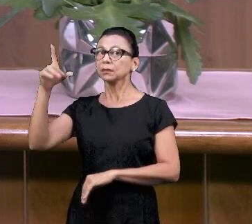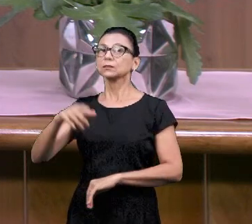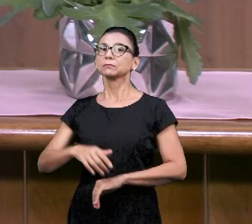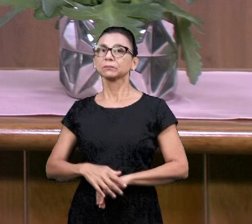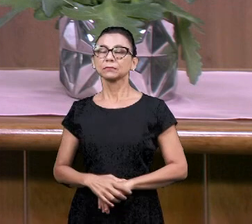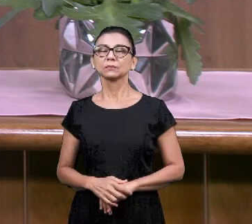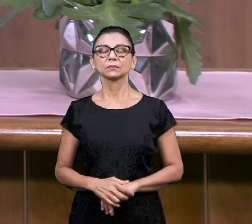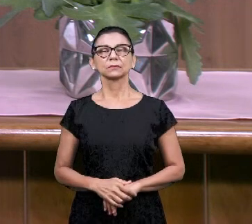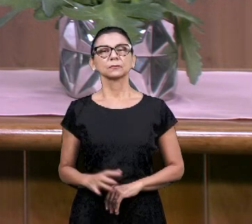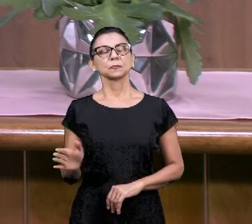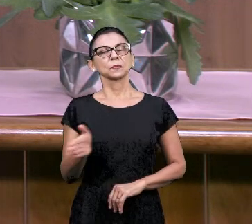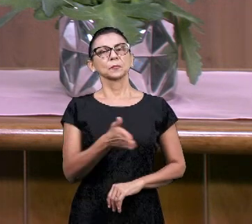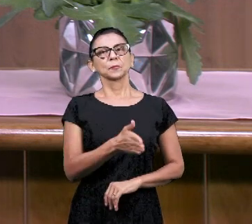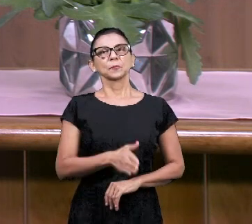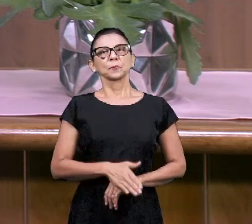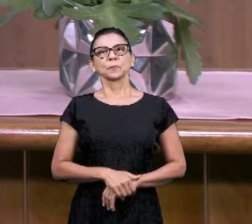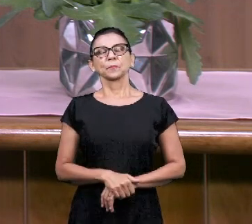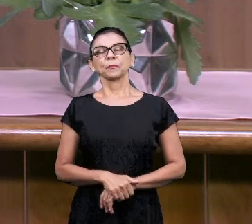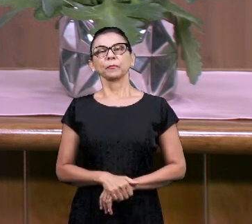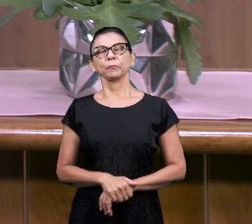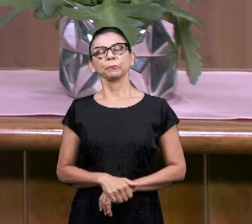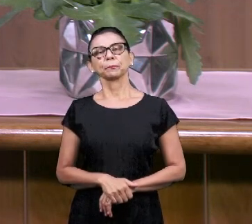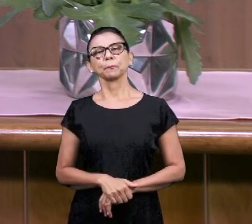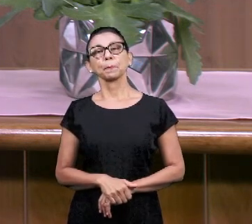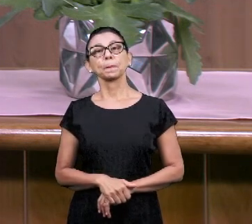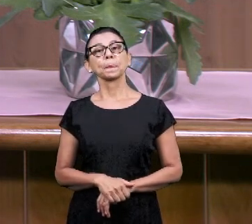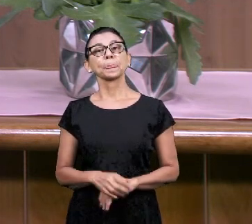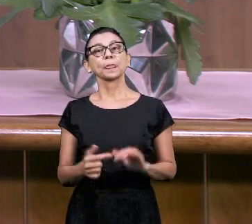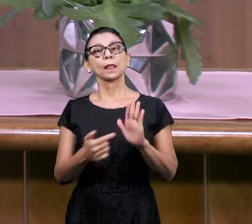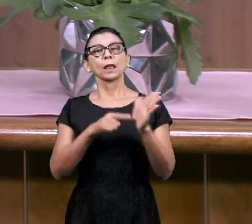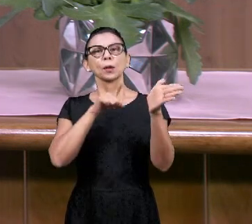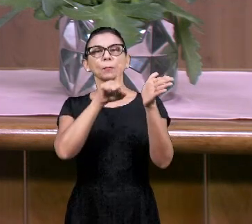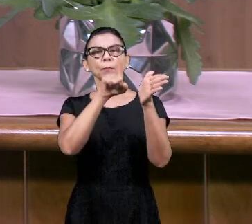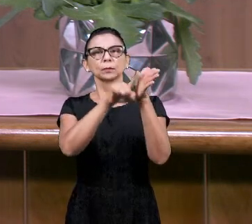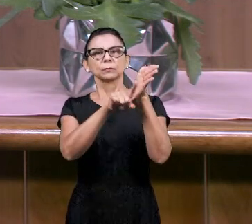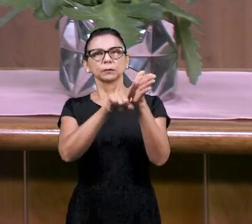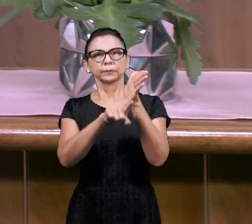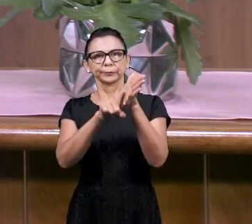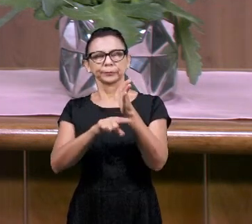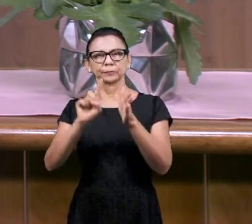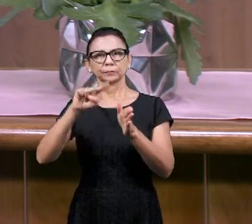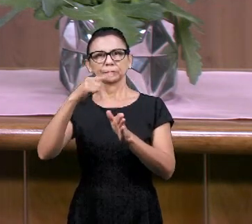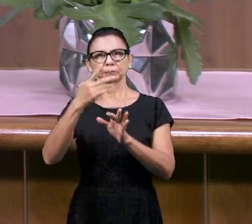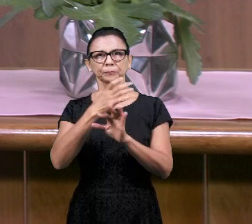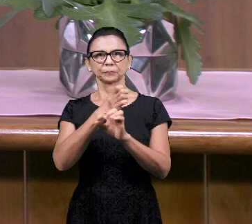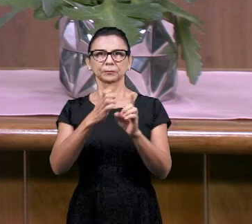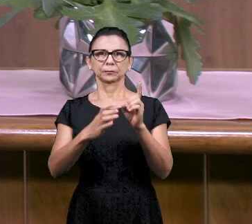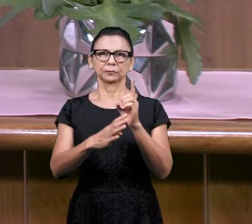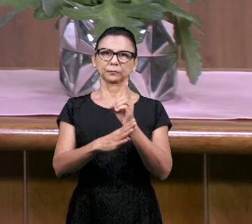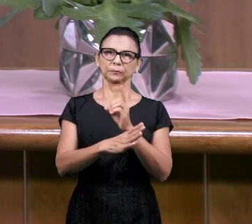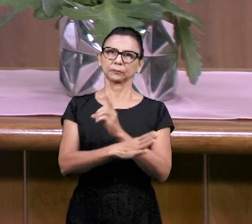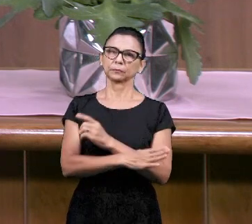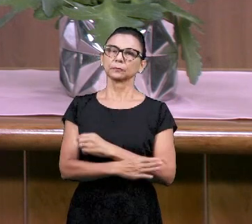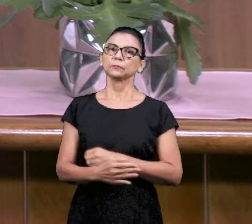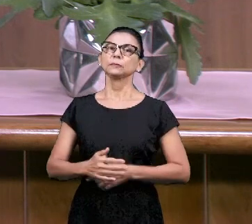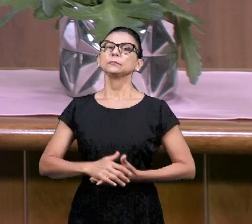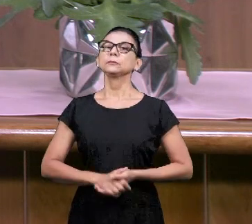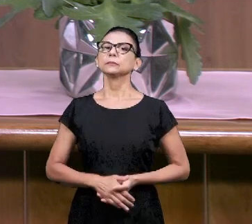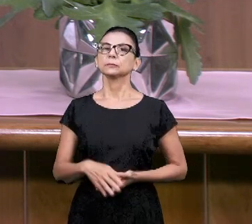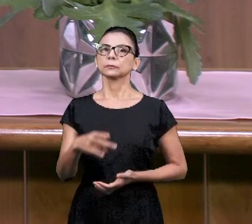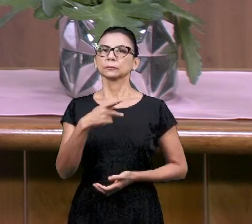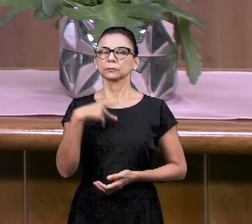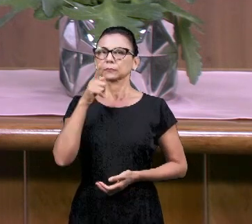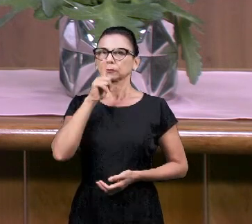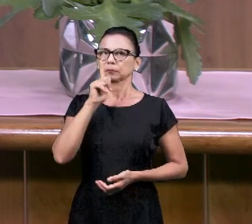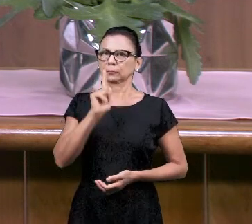Très bien, mes frères et sœurs. Nous allons maintenant transmettre aux frères et sœurs les questions pour la prochaine école biblique dominicale. Le professeur Gedetti nous a déjà